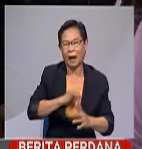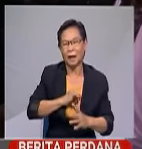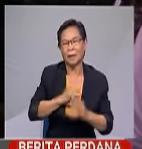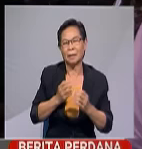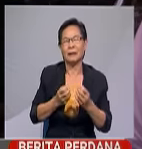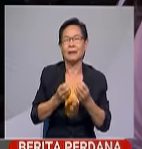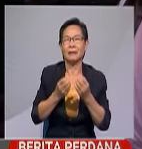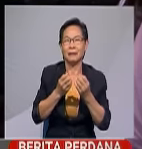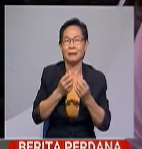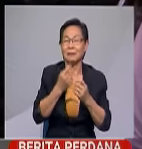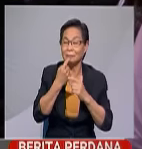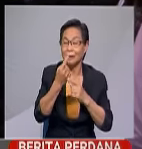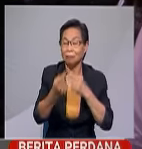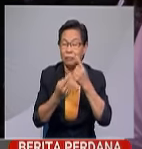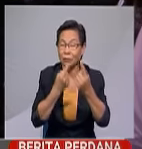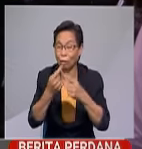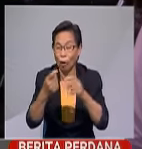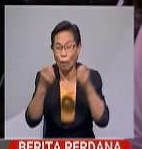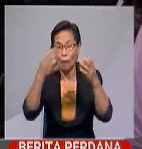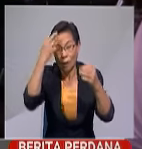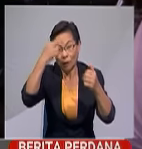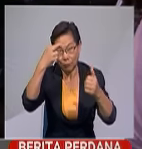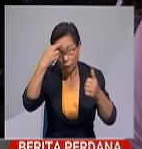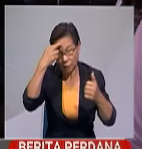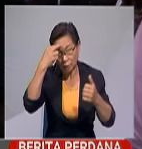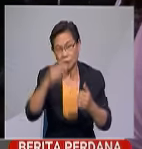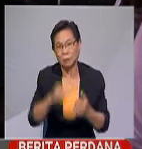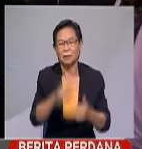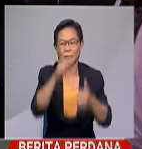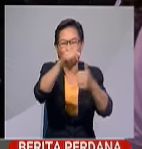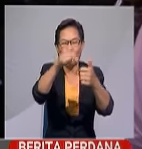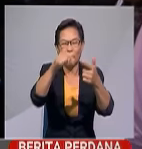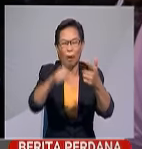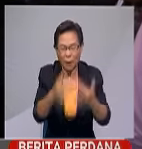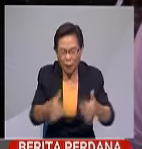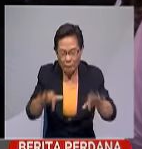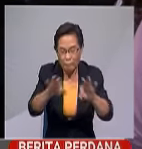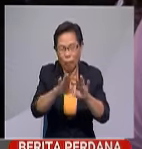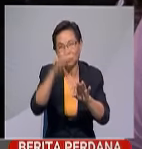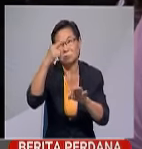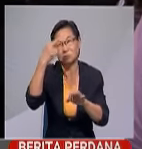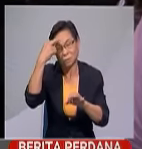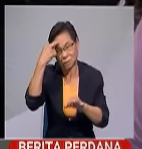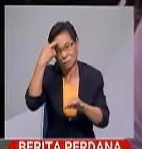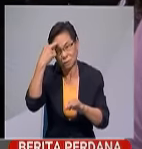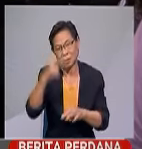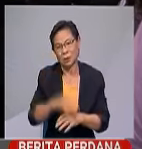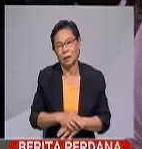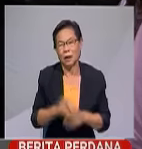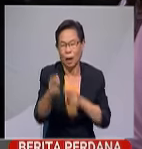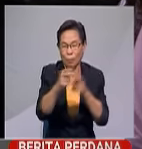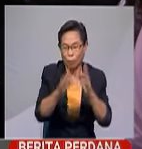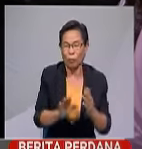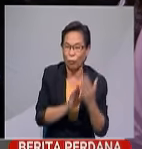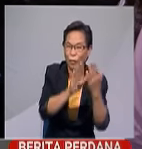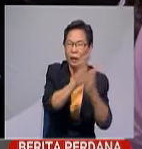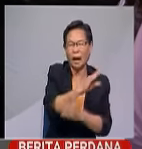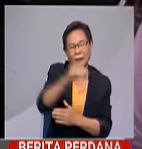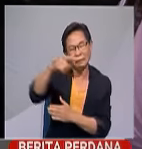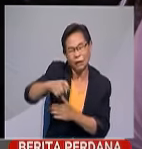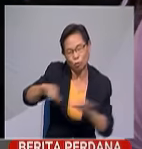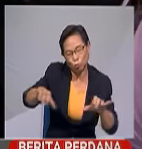many reasons, but I kind of touched on some key core reasons why entrepreneurs fail and what they need to do